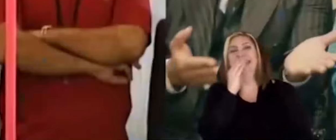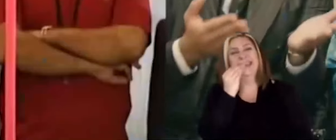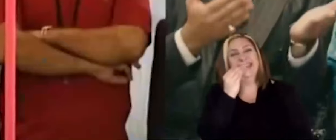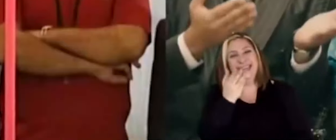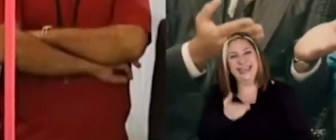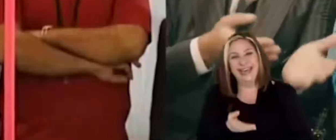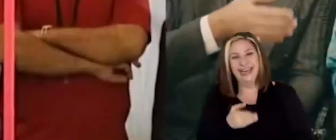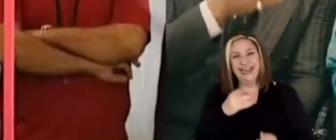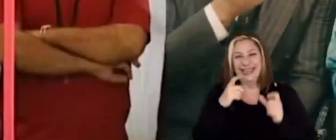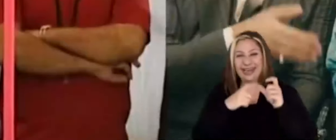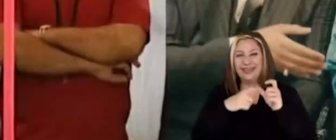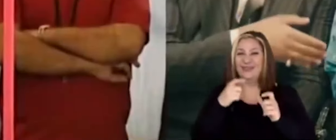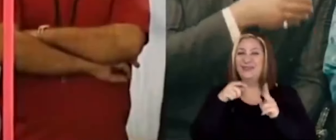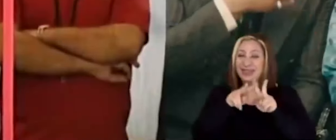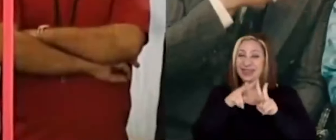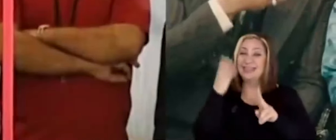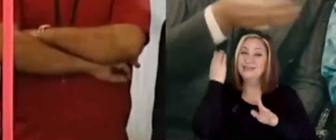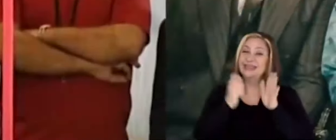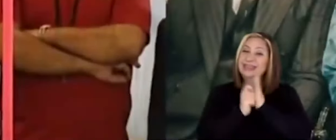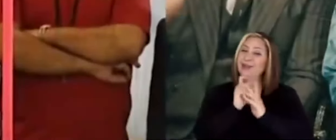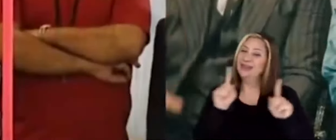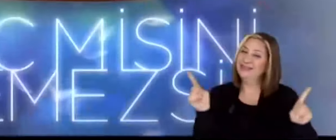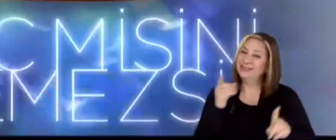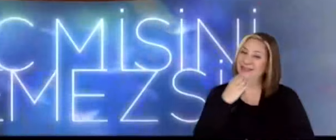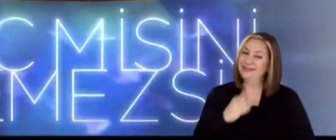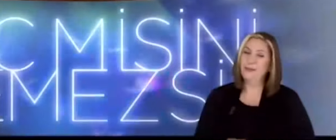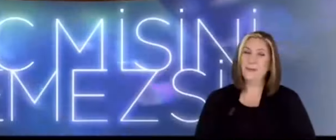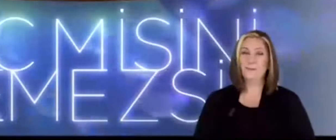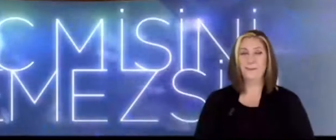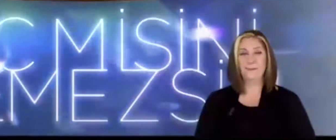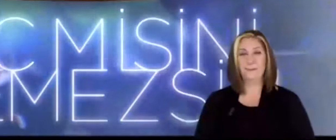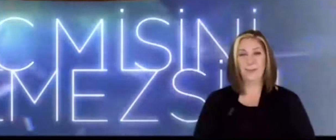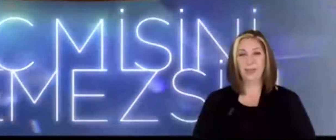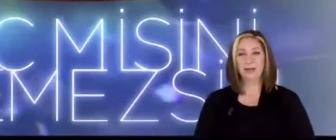iyiydi. Sermiyan Midyat, geçmişini silemezsin.